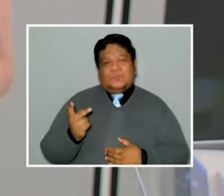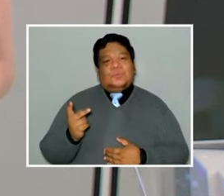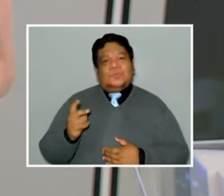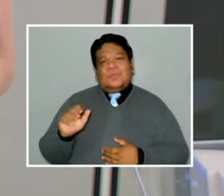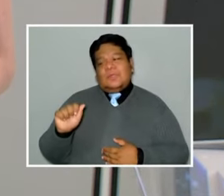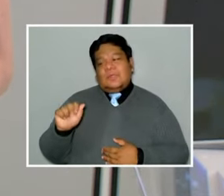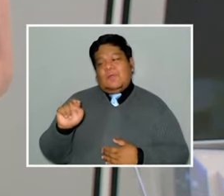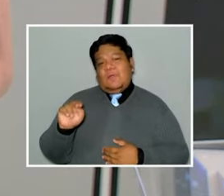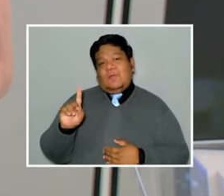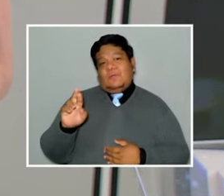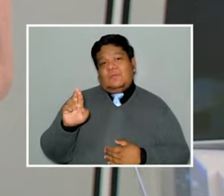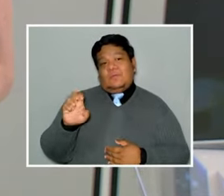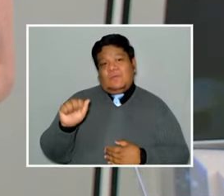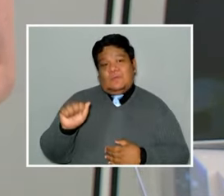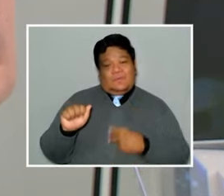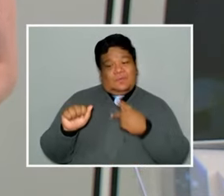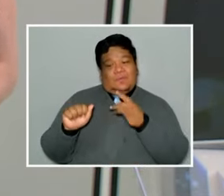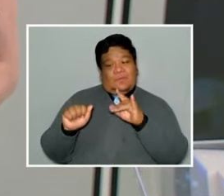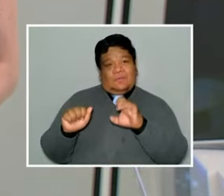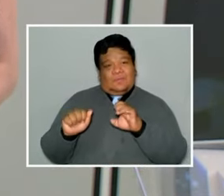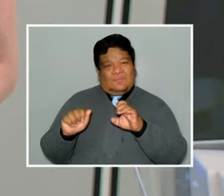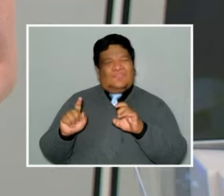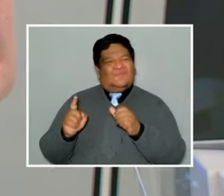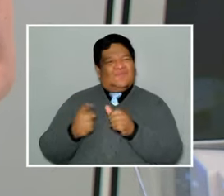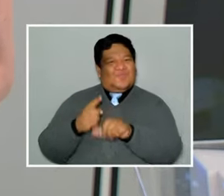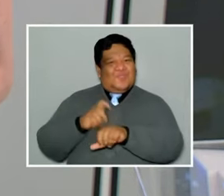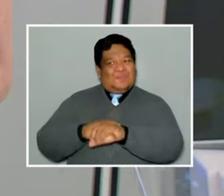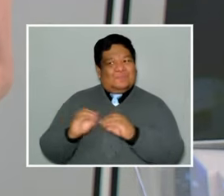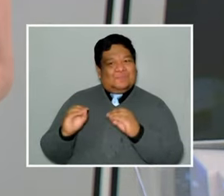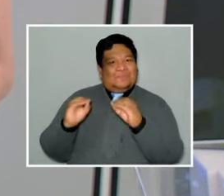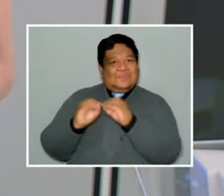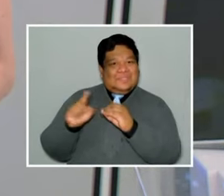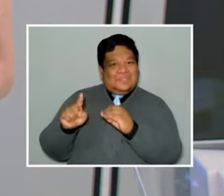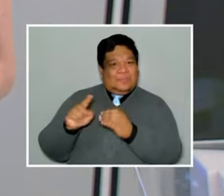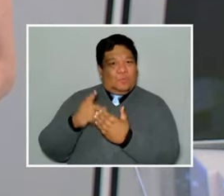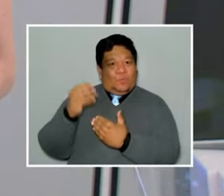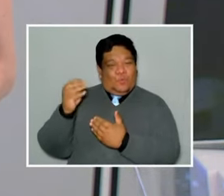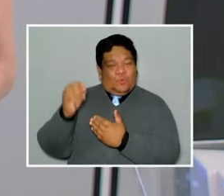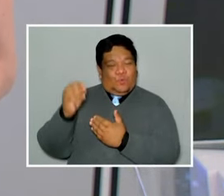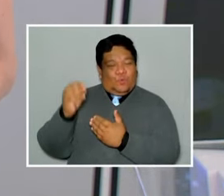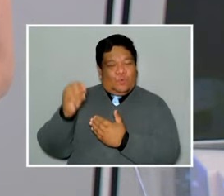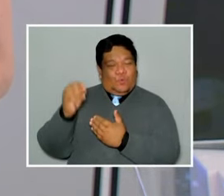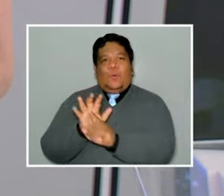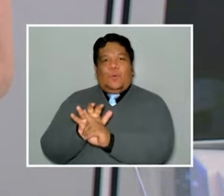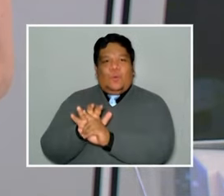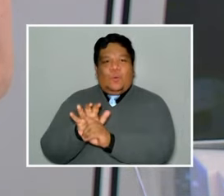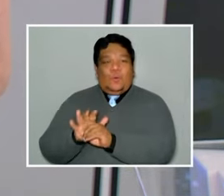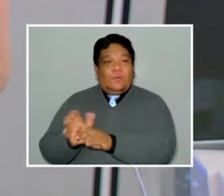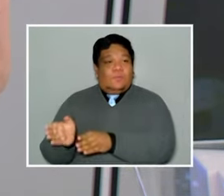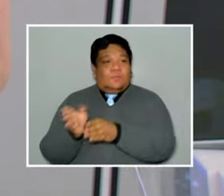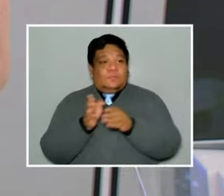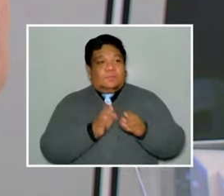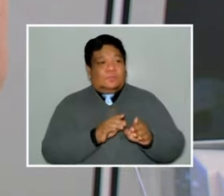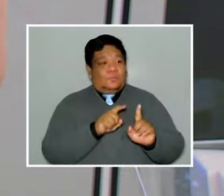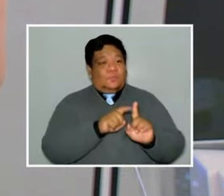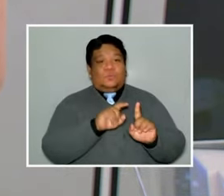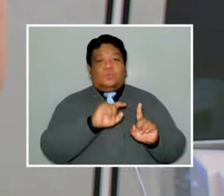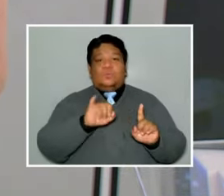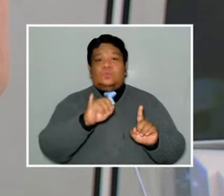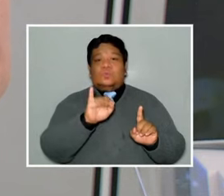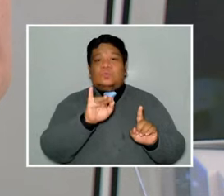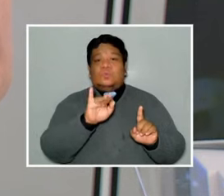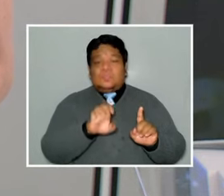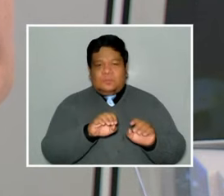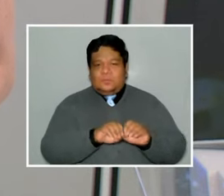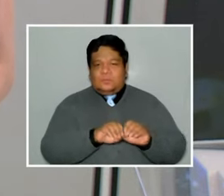senior high. Sumabak naman sa audition ng anak ng aktor at singer na si Gucci Lorenzana para sa papel na Tam sa upcoming